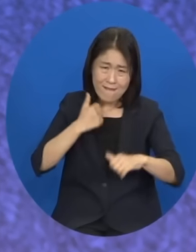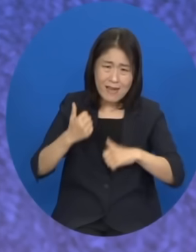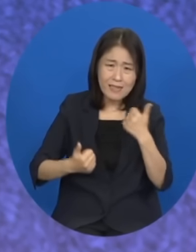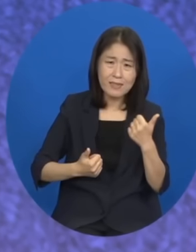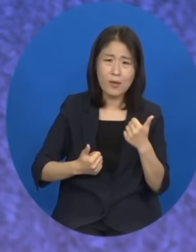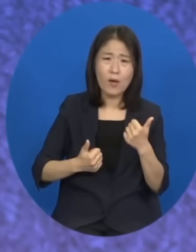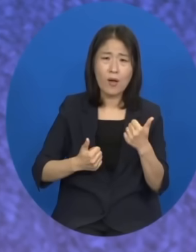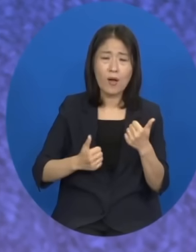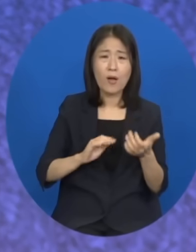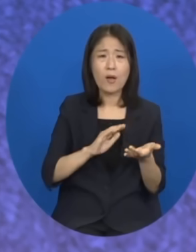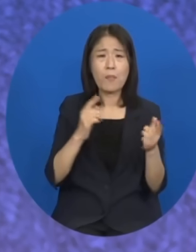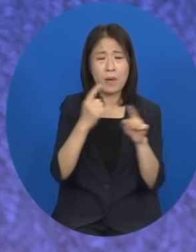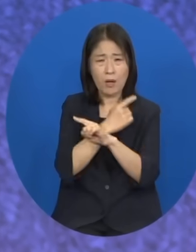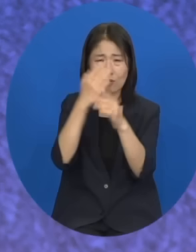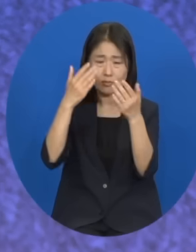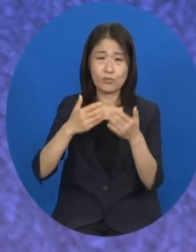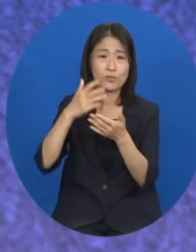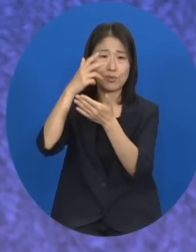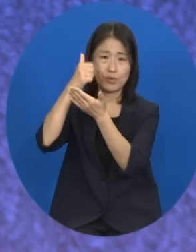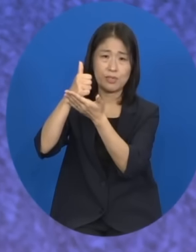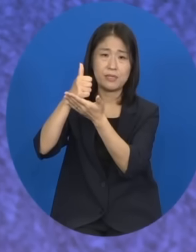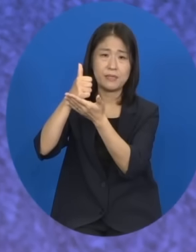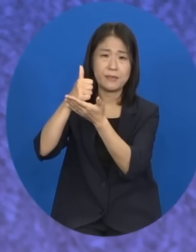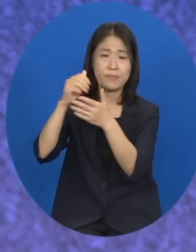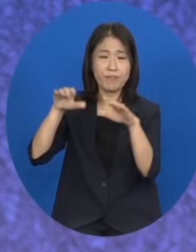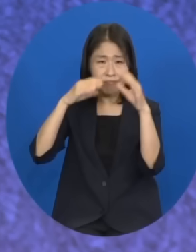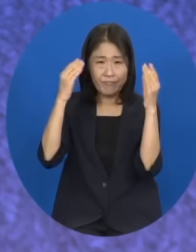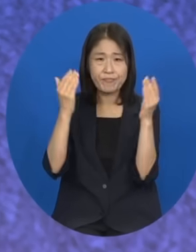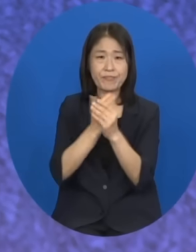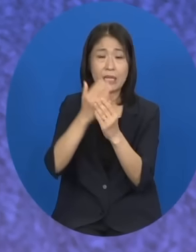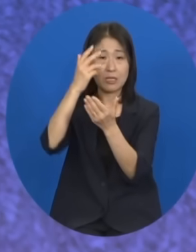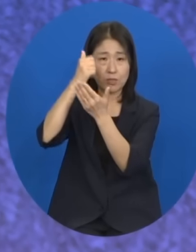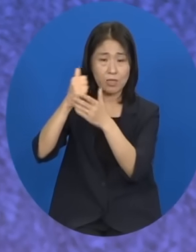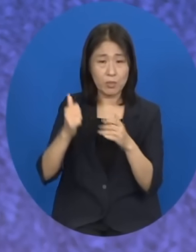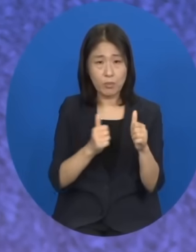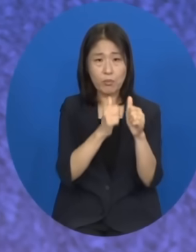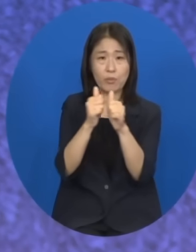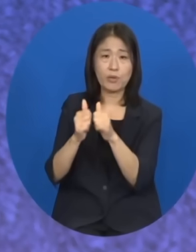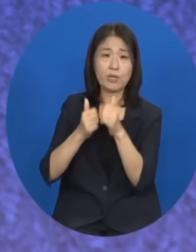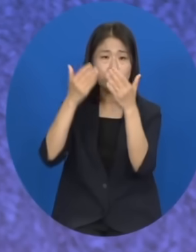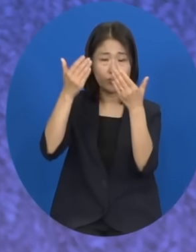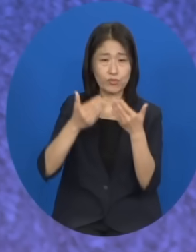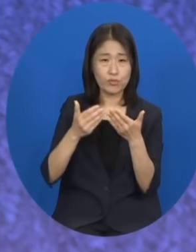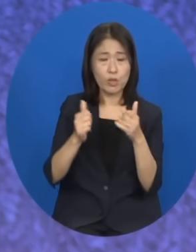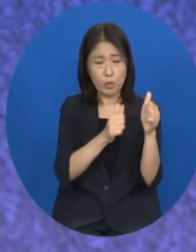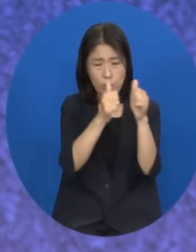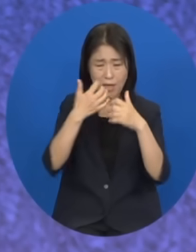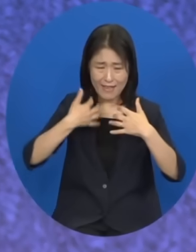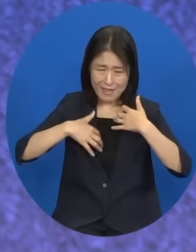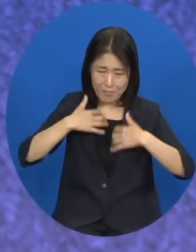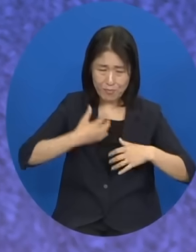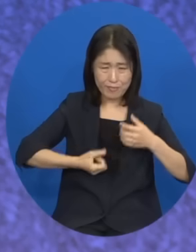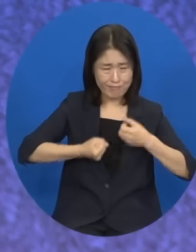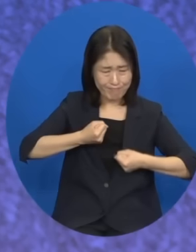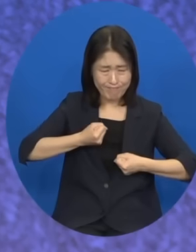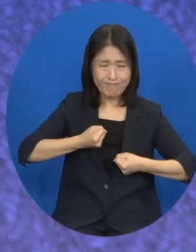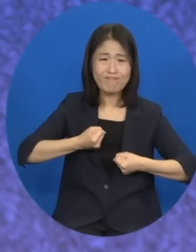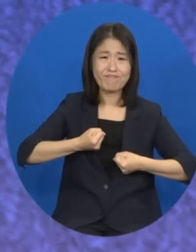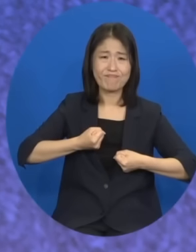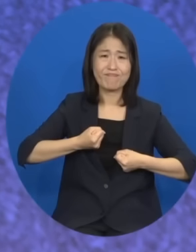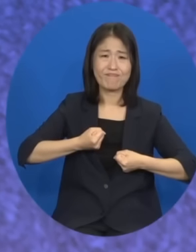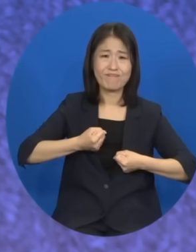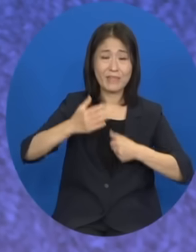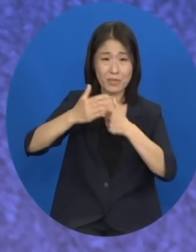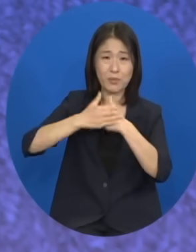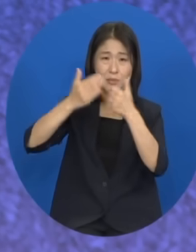새롭게 만드실 주님. 저를 온전히 주님과 동행하게 하고 그 동행의 기쁨을 누리게 하실